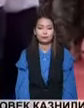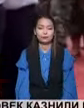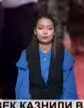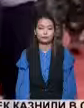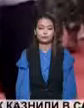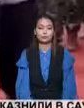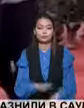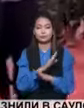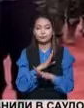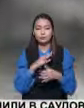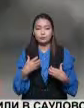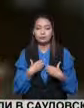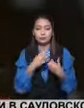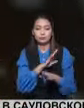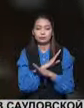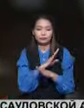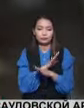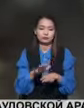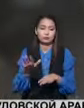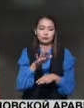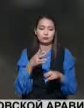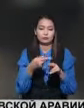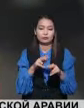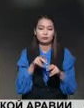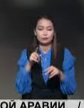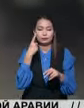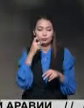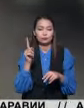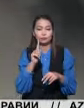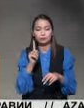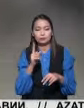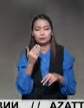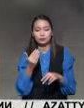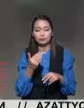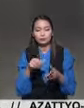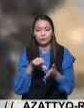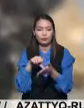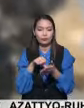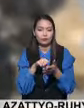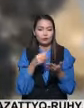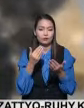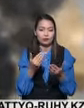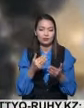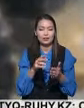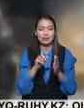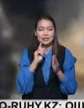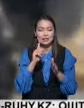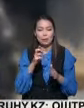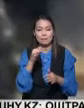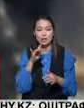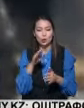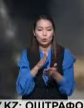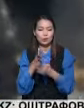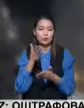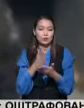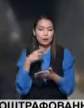всему, тоже был шокирован смертью Насраллы. По крайней мере, там заявили, что не знали и не участвовали в пятничной атаке Израиля на Бейрут. А президент США